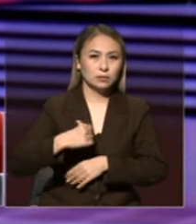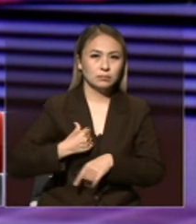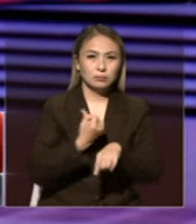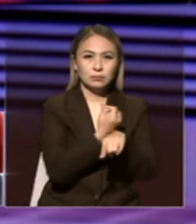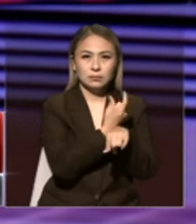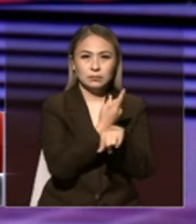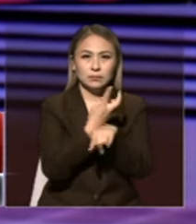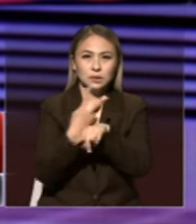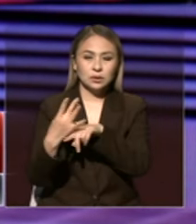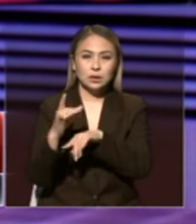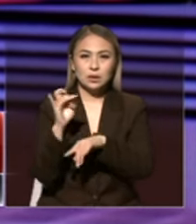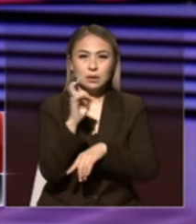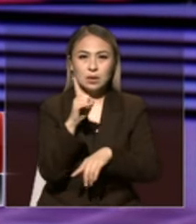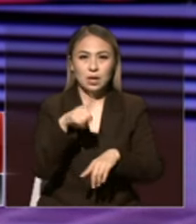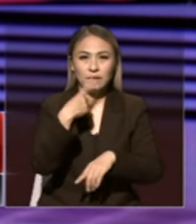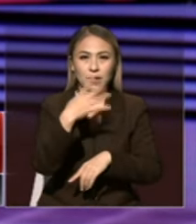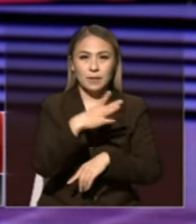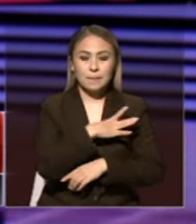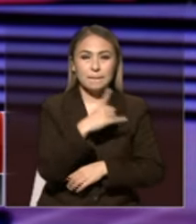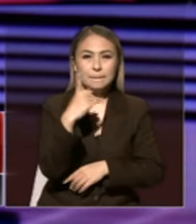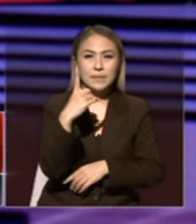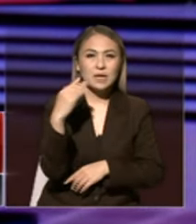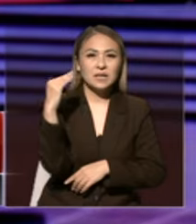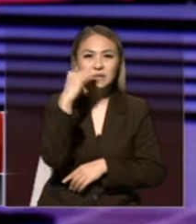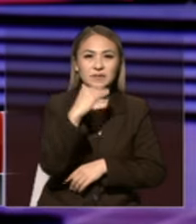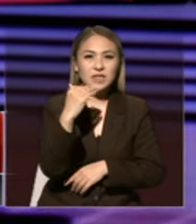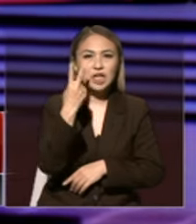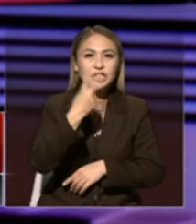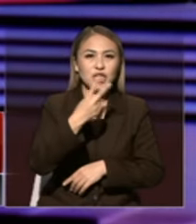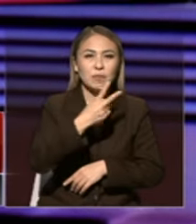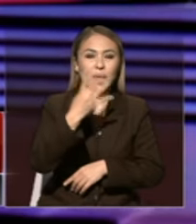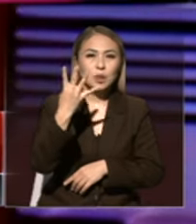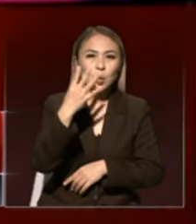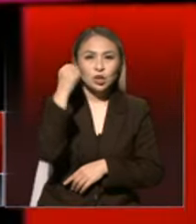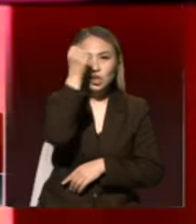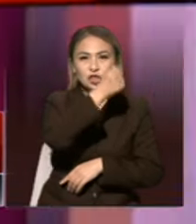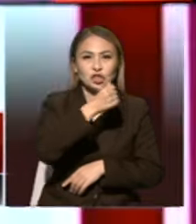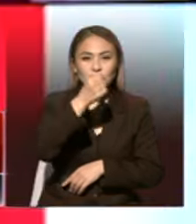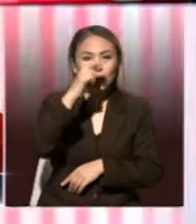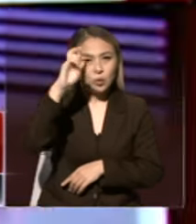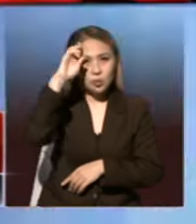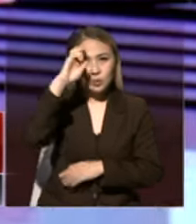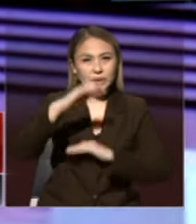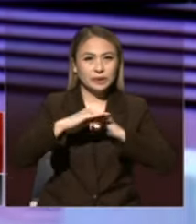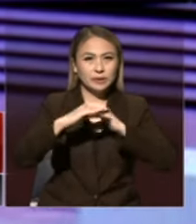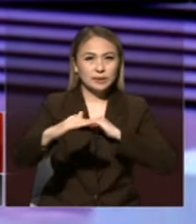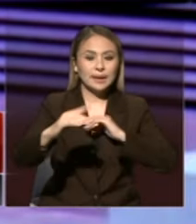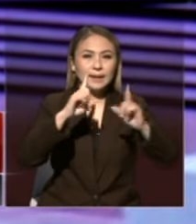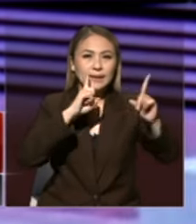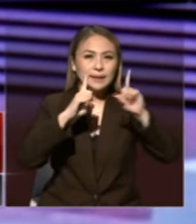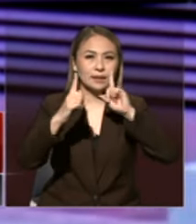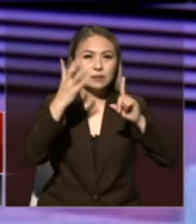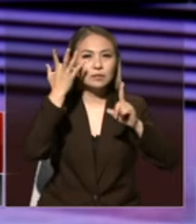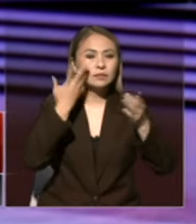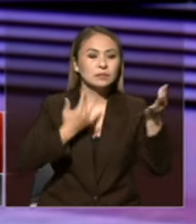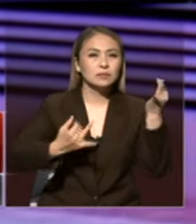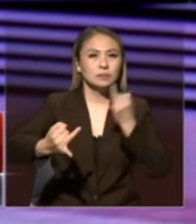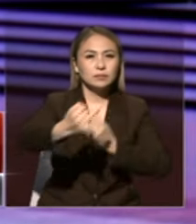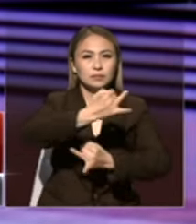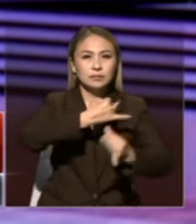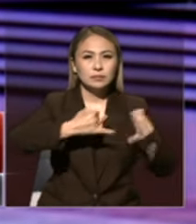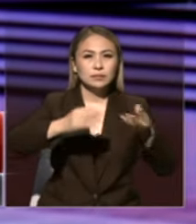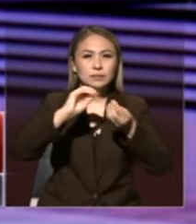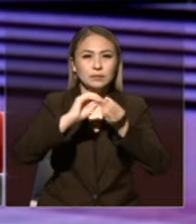Содан 1 ақпан 24 жылы мына үкіметтің кеңейтілген отырысында да осы